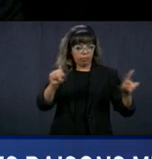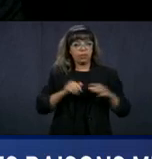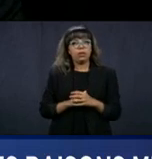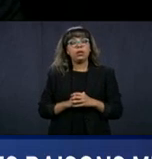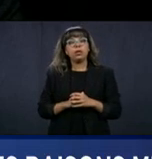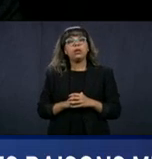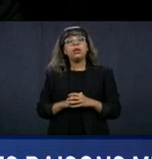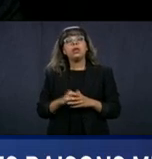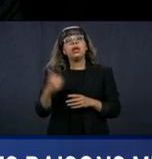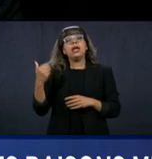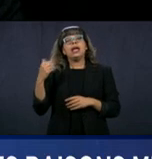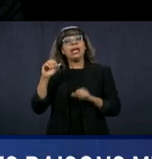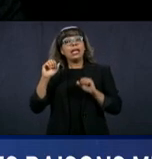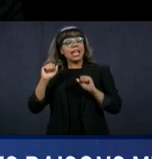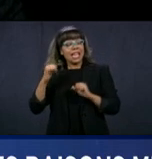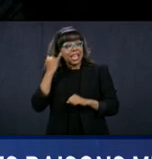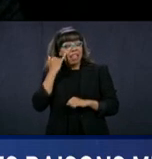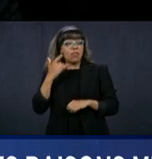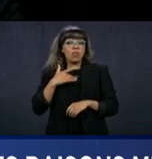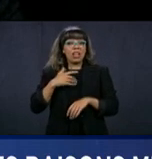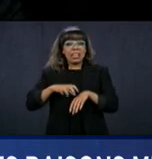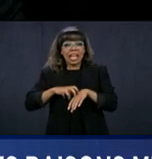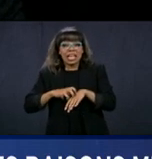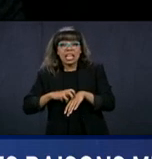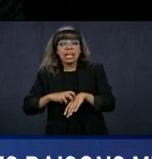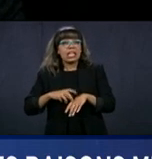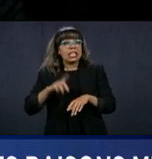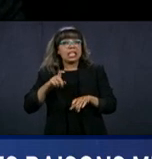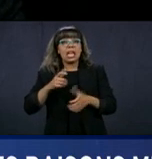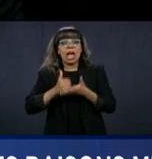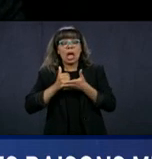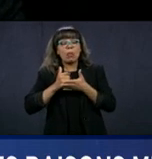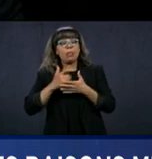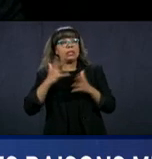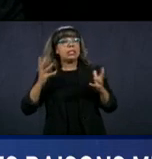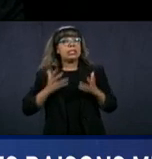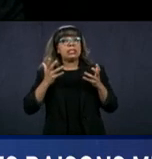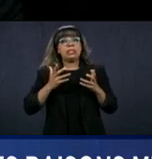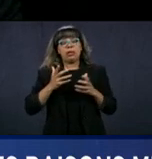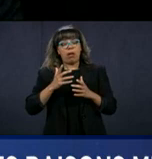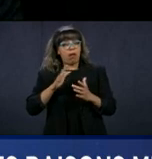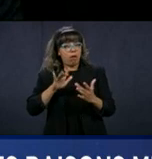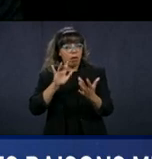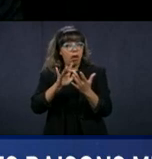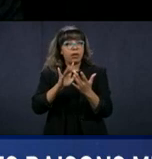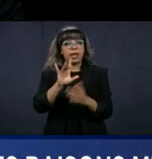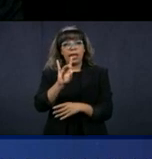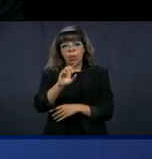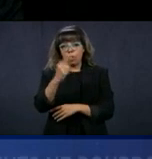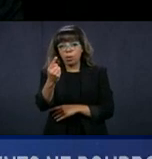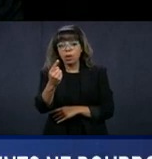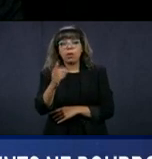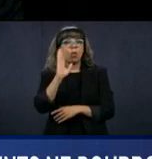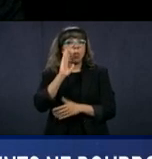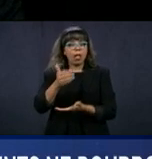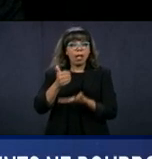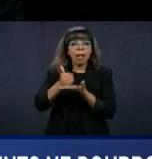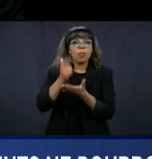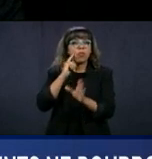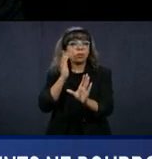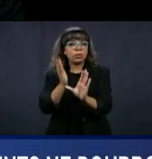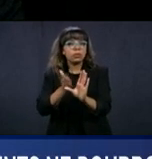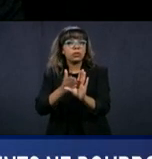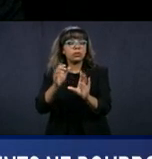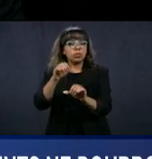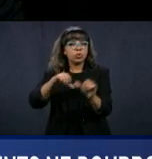de 3 minutes. Ou vous appelez votre CLSC et on va vous rediriger vers des services psychosociaux ou encore